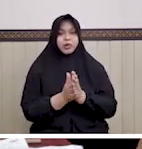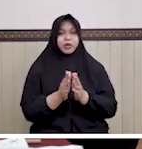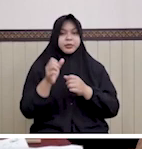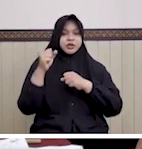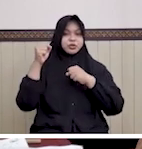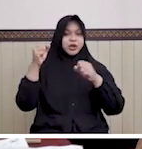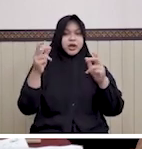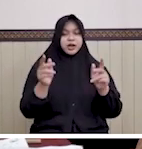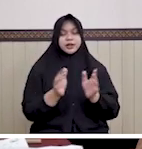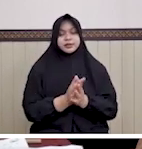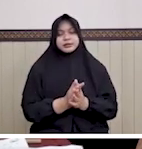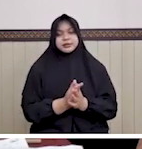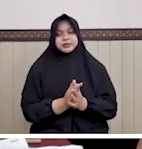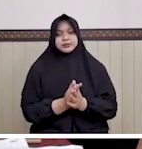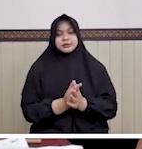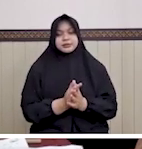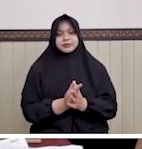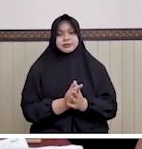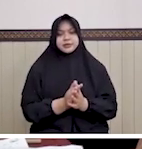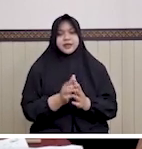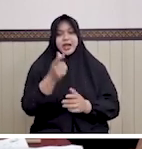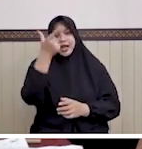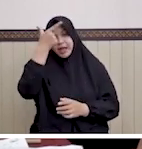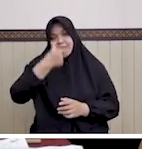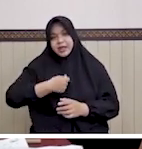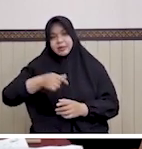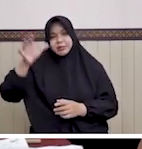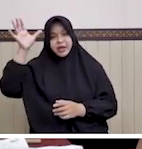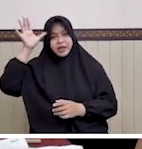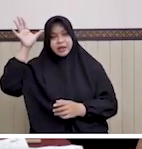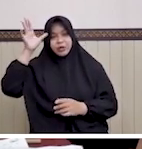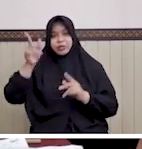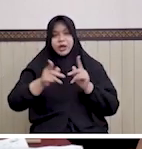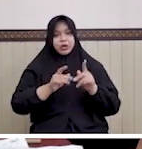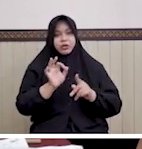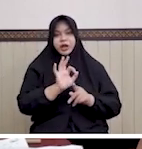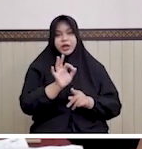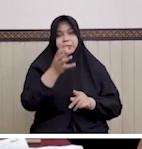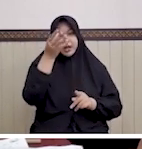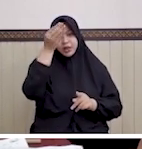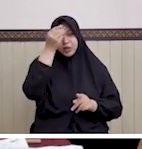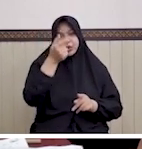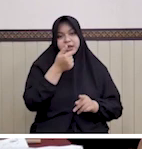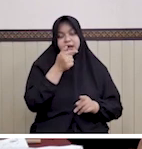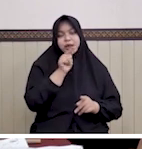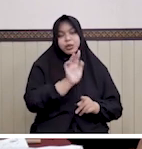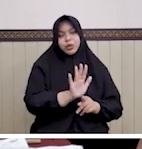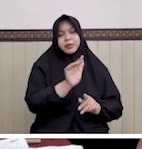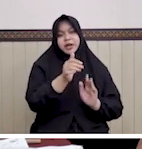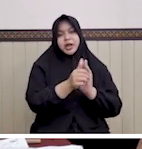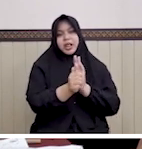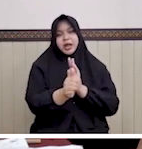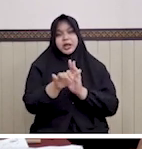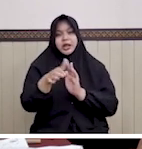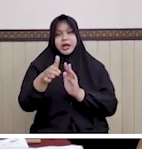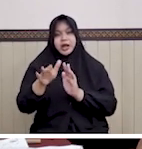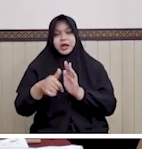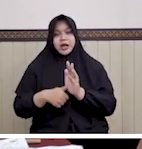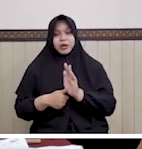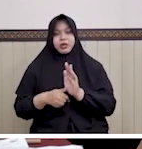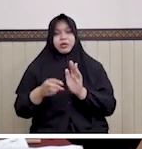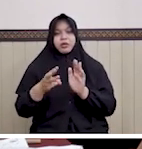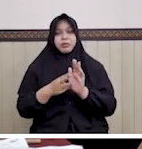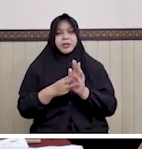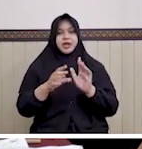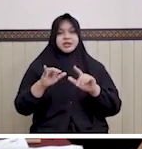diperjuangkan karena Hakim tidak akan tahu kalau tidak ada pengetahuan untuk itu karena ahli kadang-kadang kalau majelisnya